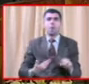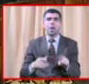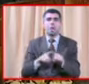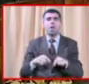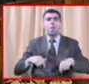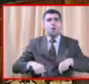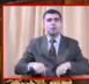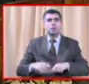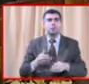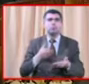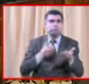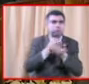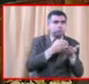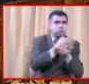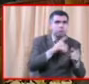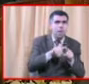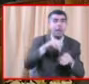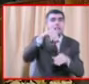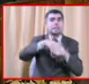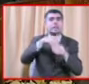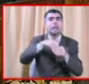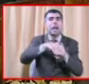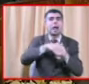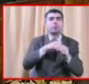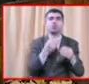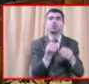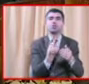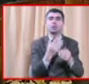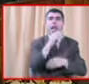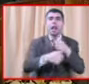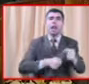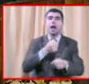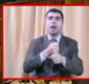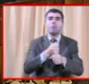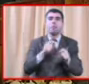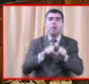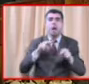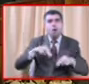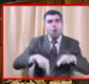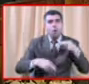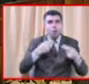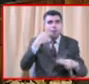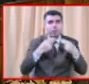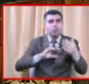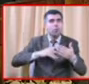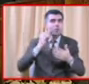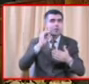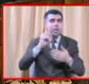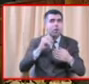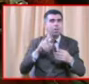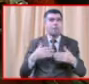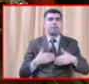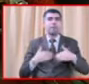انا الوزراء منشغلين بالحملات الانتخابيه ومنشغلين بالولائم. السيد الوزير، كون كنا في شي دوله